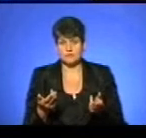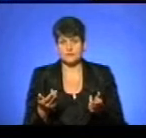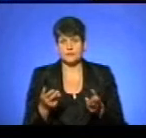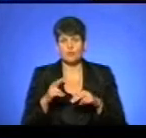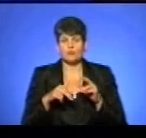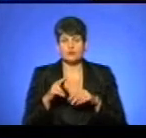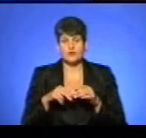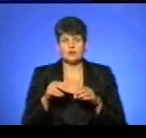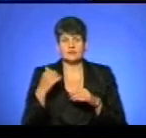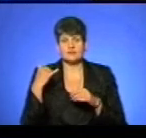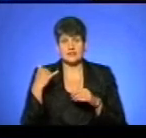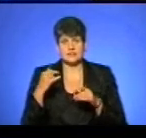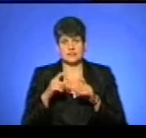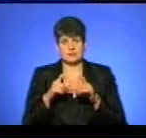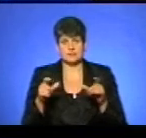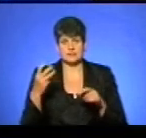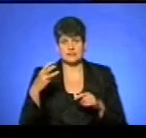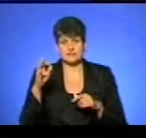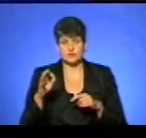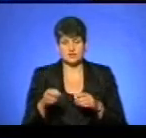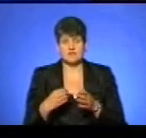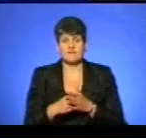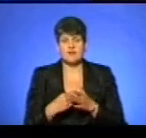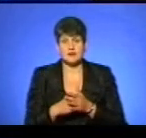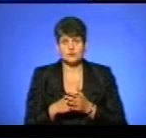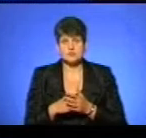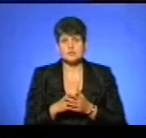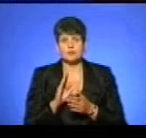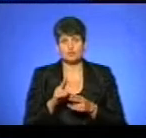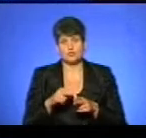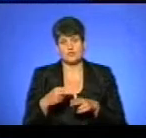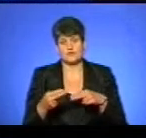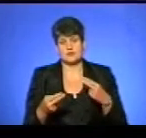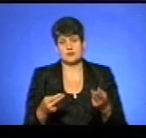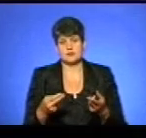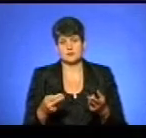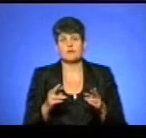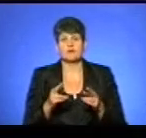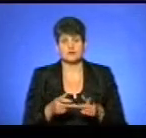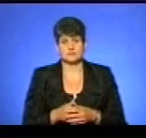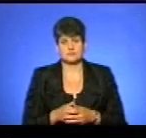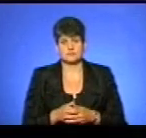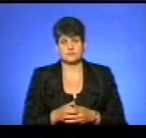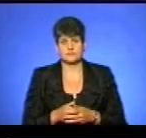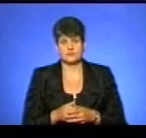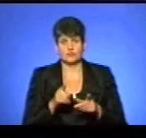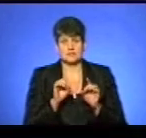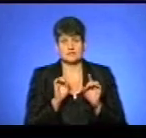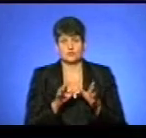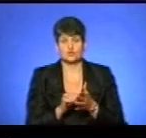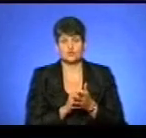за свої кошти збудувало тваринський комплекс, 30% вартості комплексу держава буде відшкодовувати. Яким чином? Ну, вони здають